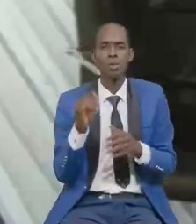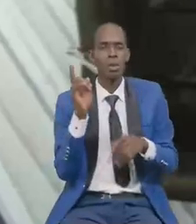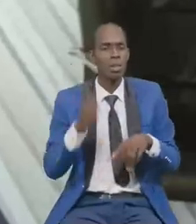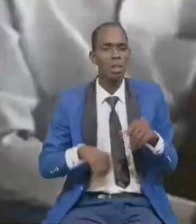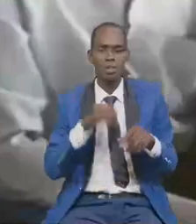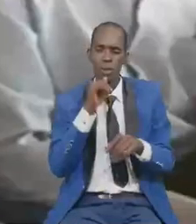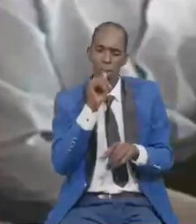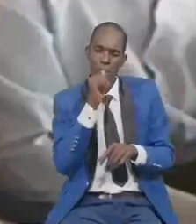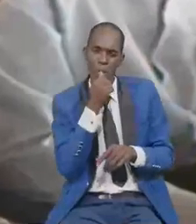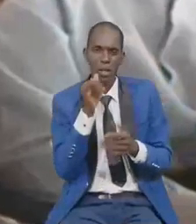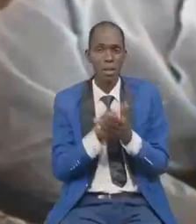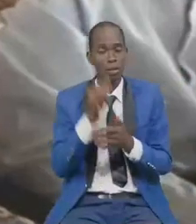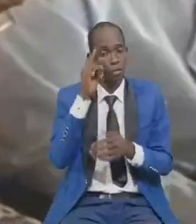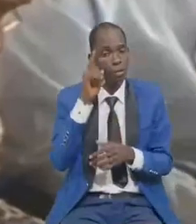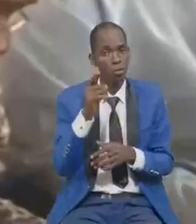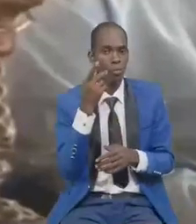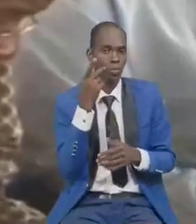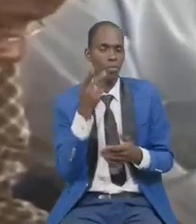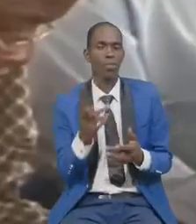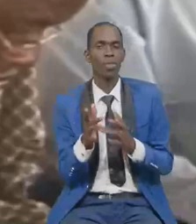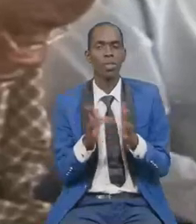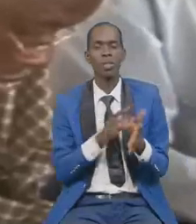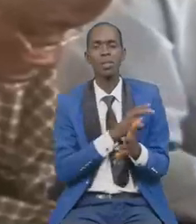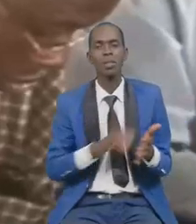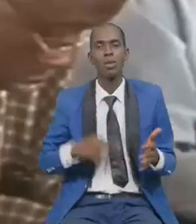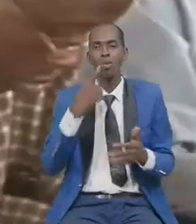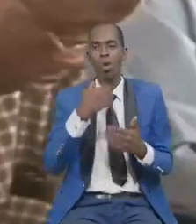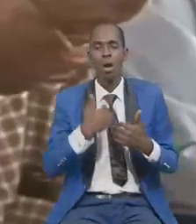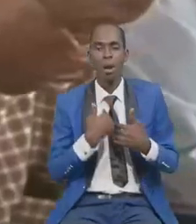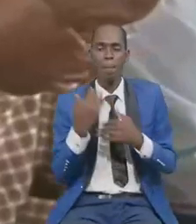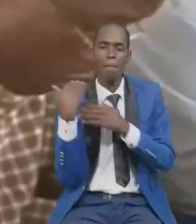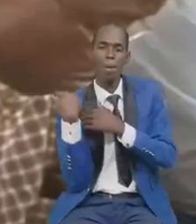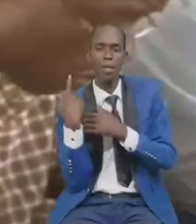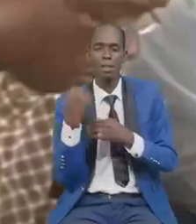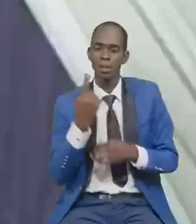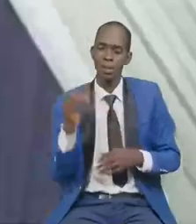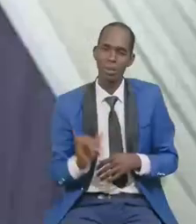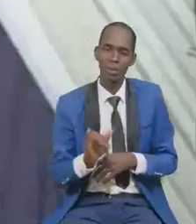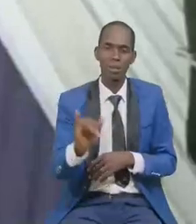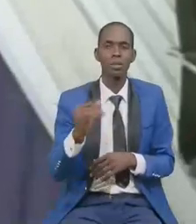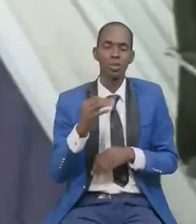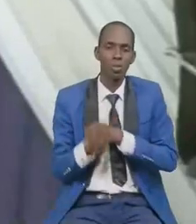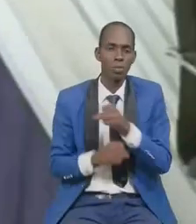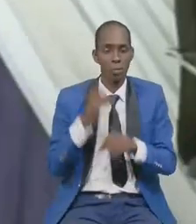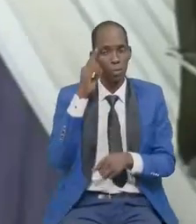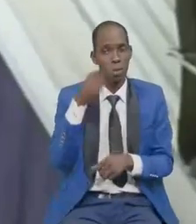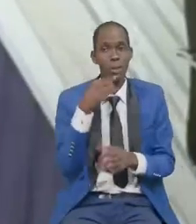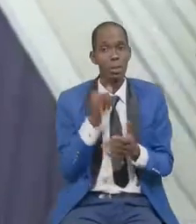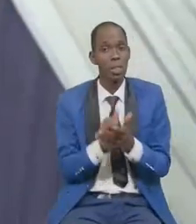Regardez Jésus. Il a porté la souffrance d'éternité pour toi. Il dit, si tu aimes ton père plus que